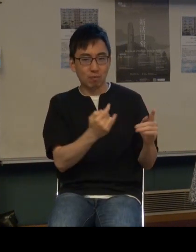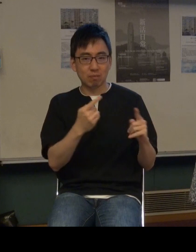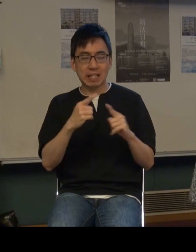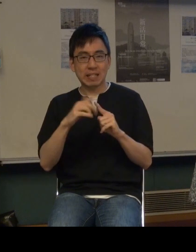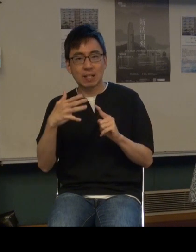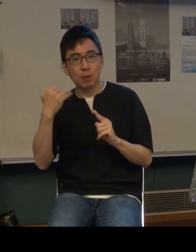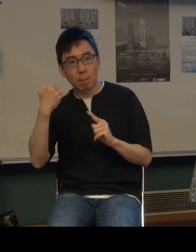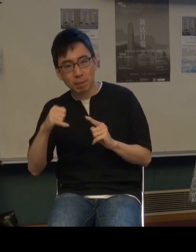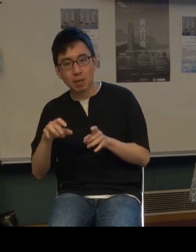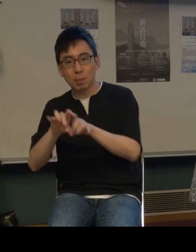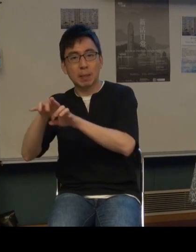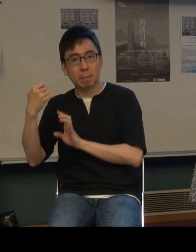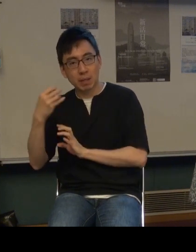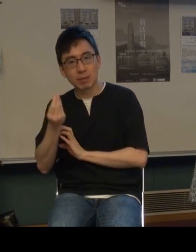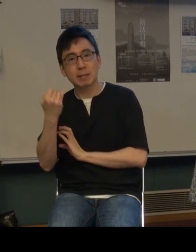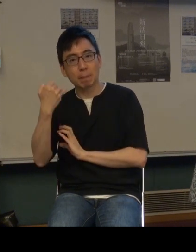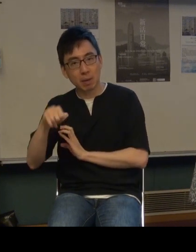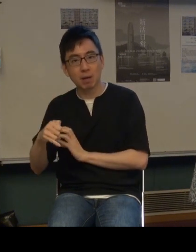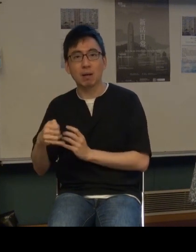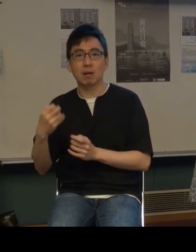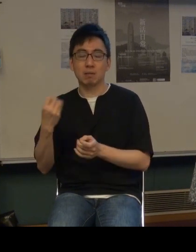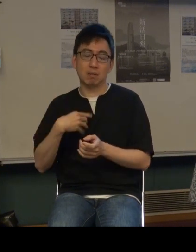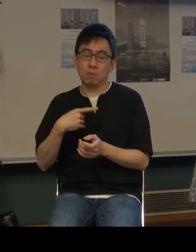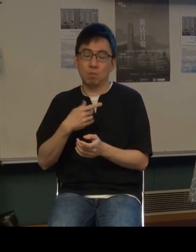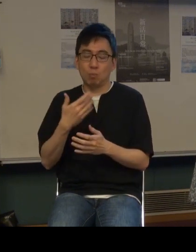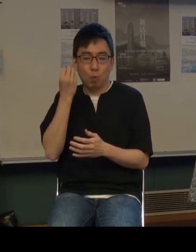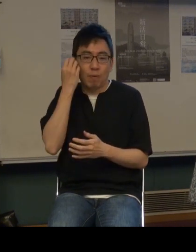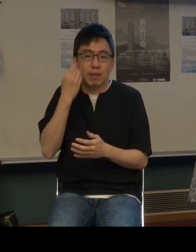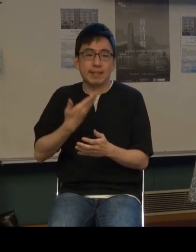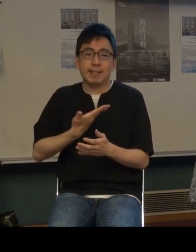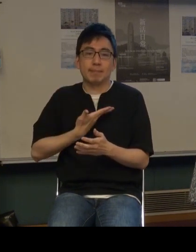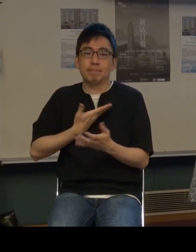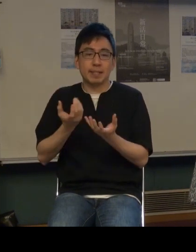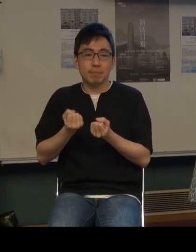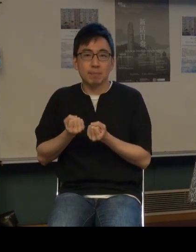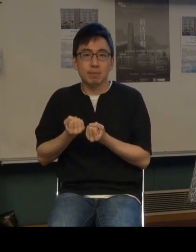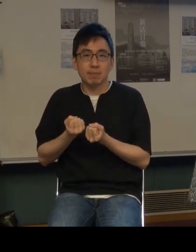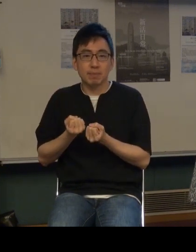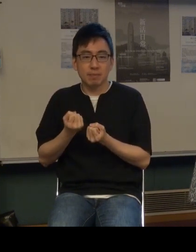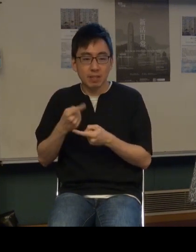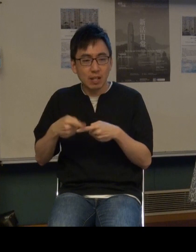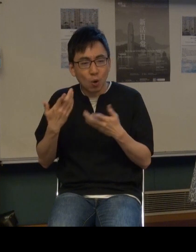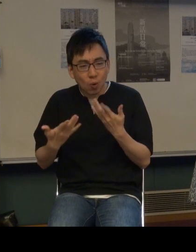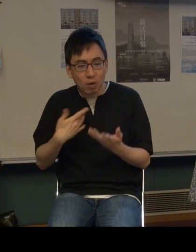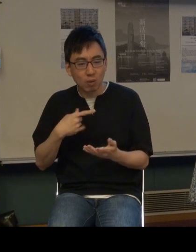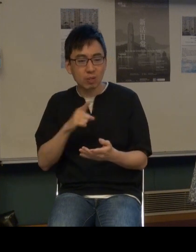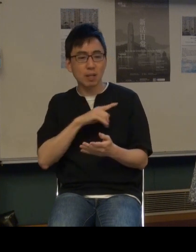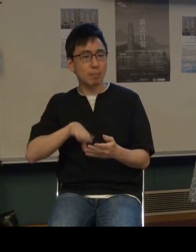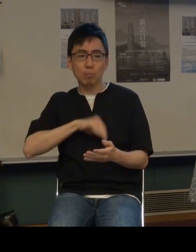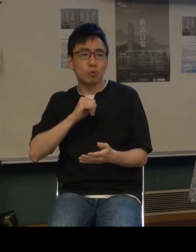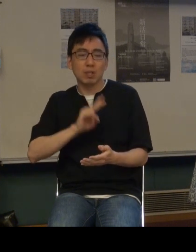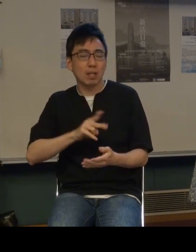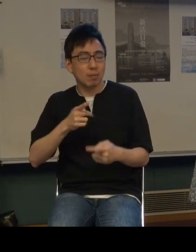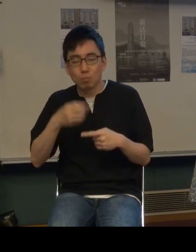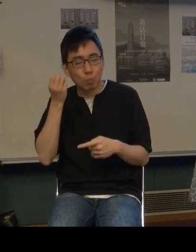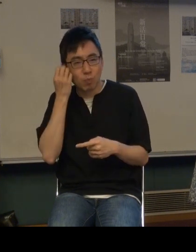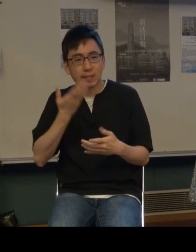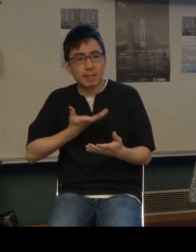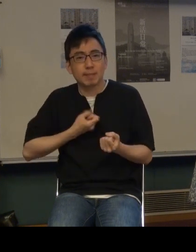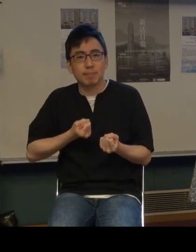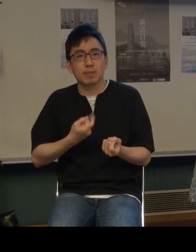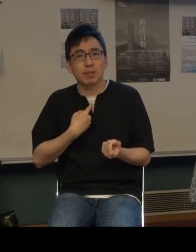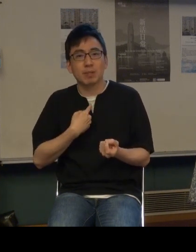物力，他唯有呢接受呢一些他覺得可能當時覺得根本是不滿意的一些設計。這個呢